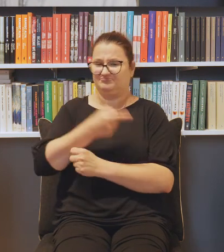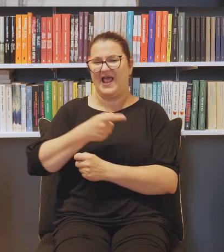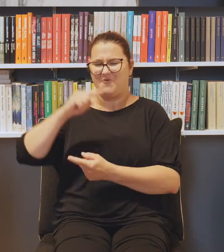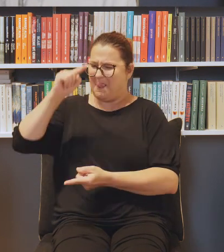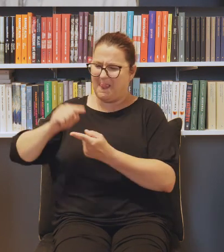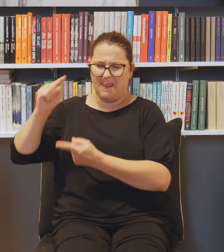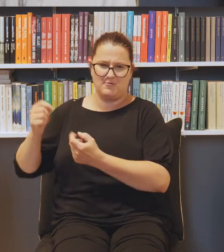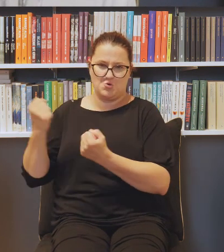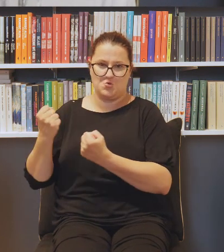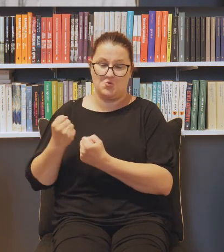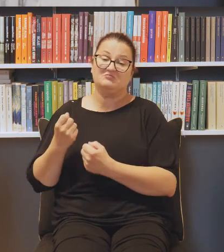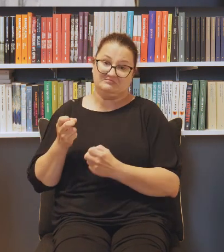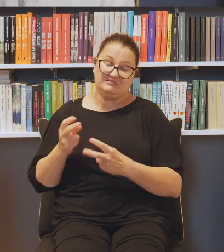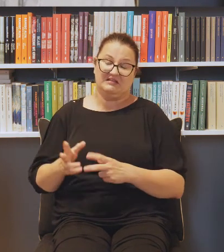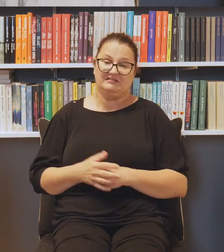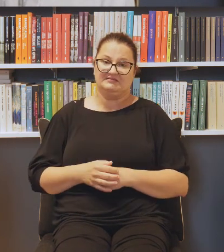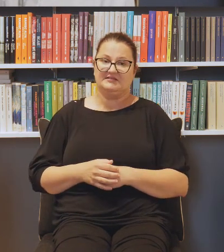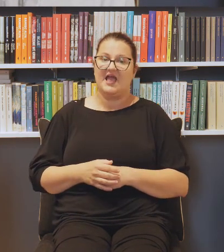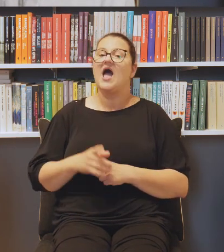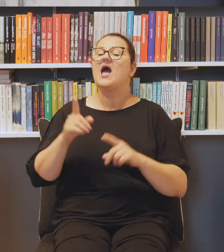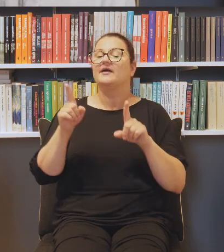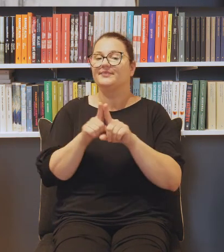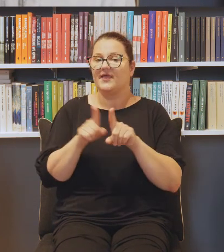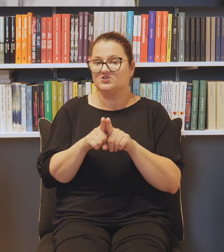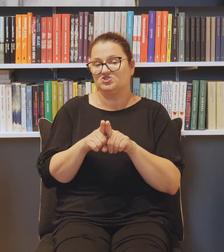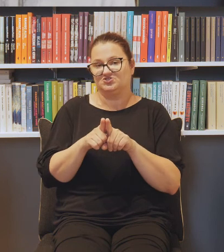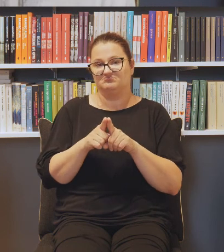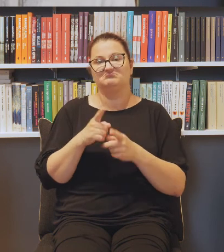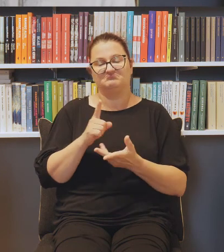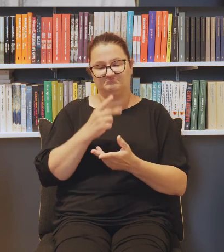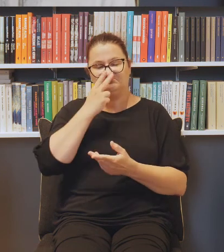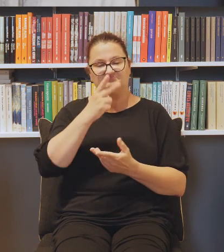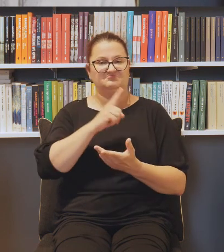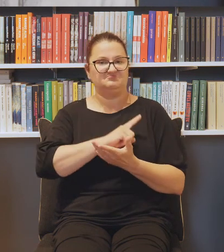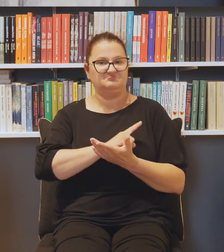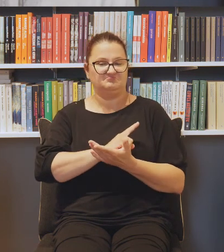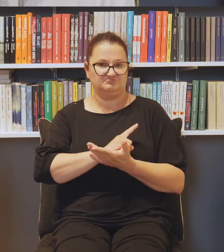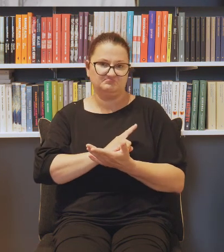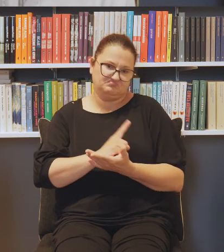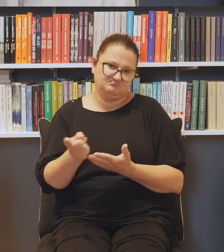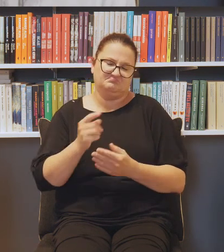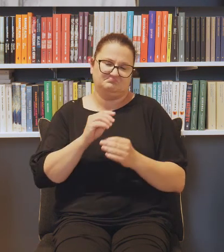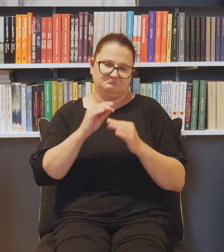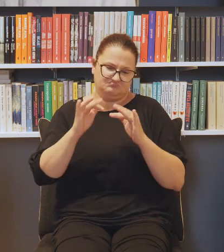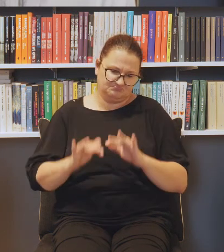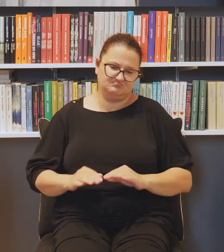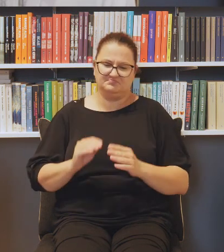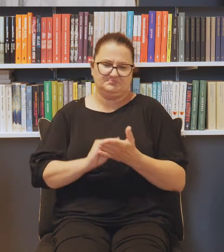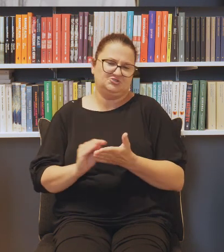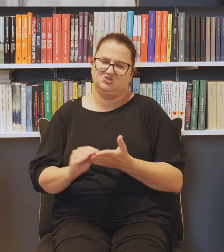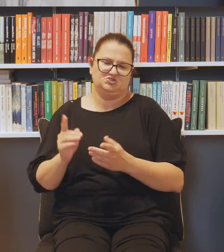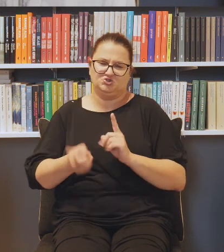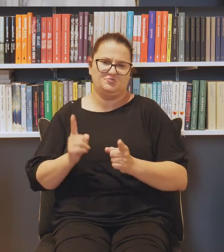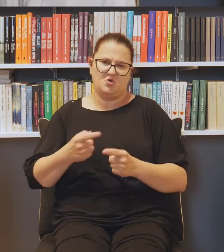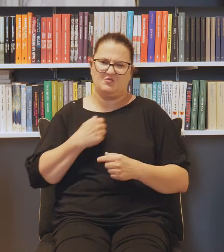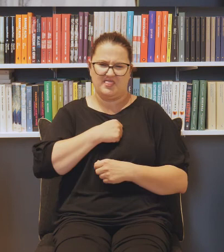więc tak. Z drugiej strony no dosyć szybko mi pisanie idzie, więc tak bardzo nie żałuję. Ale czasami jest tak,